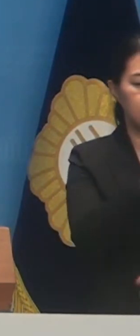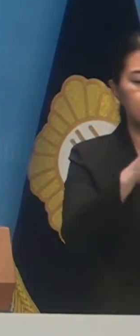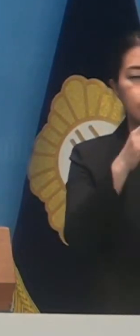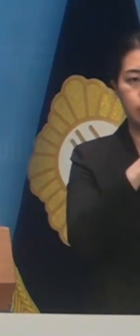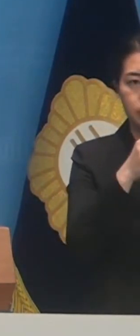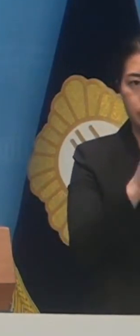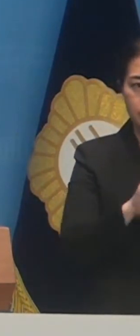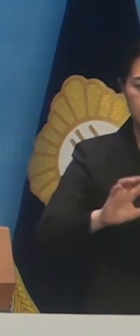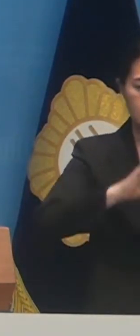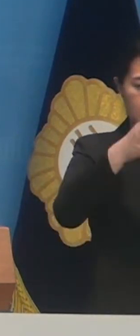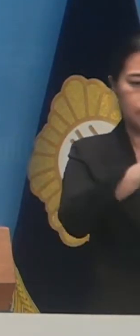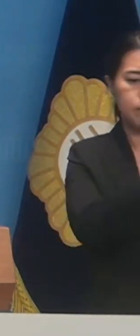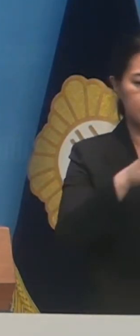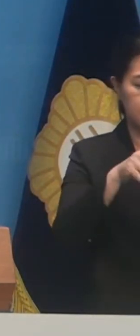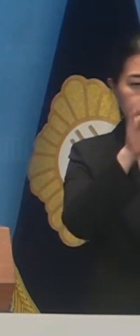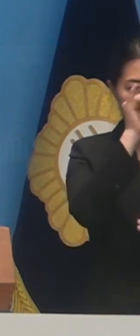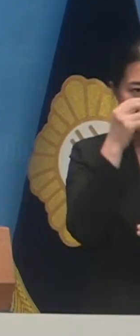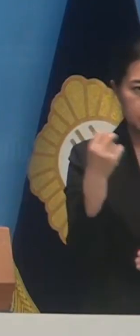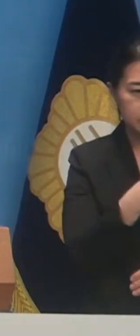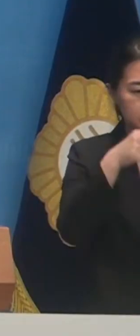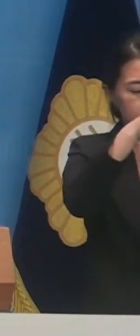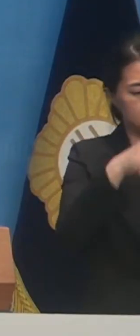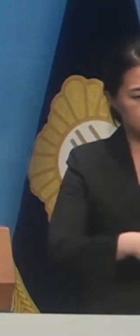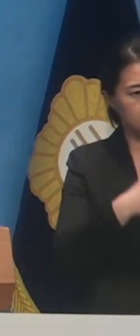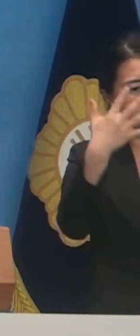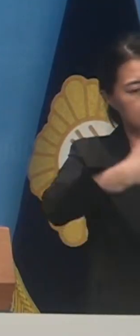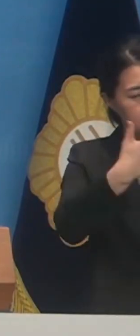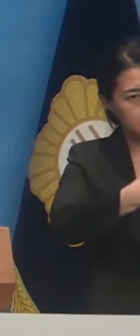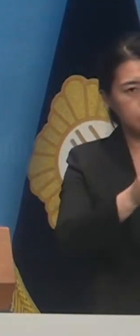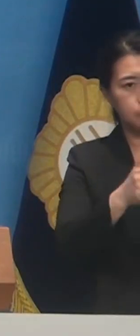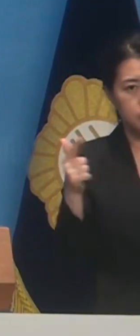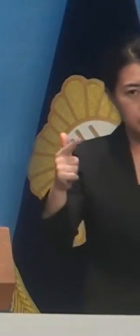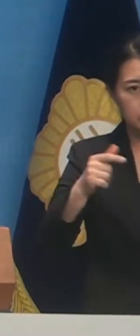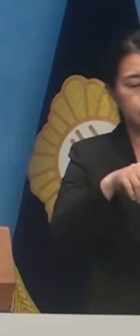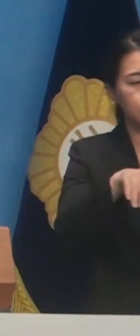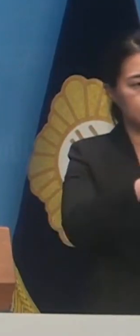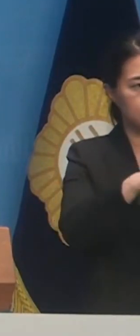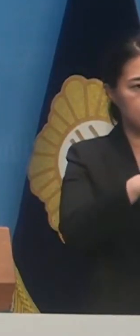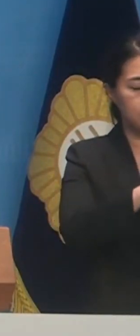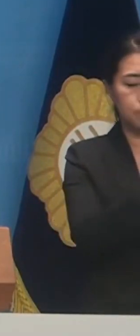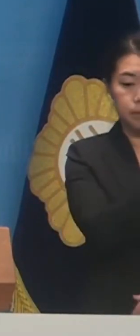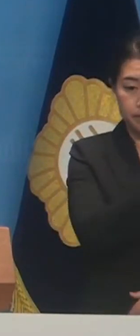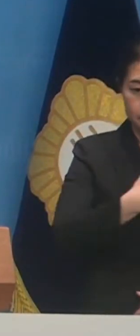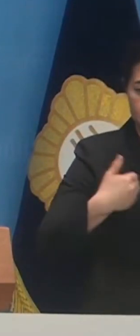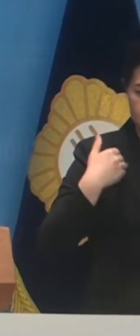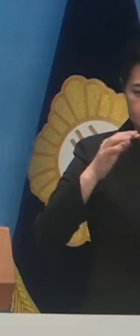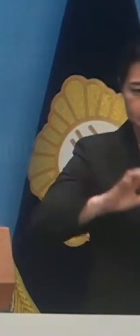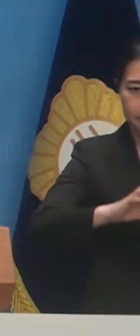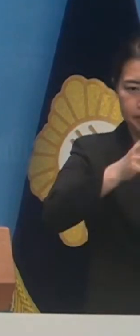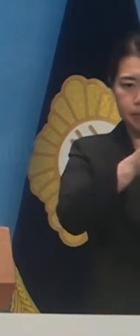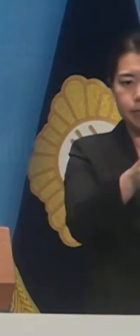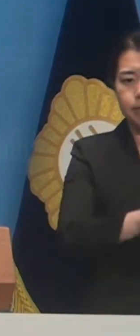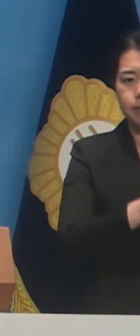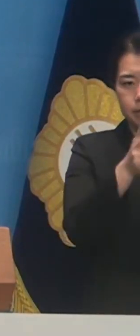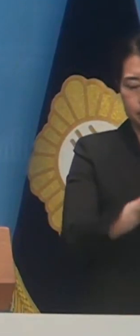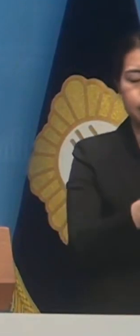K반도체가 세계를 주도하고 K콘텐츠를 비롯한 한류 문화가 당당히 글로벌 문화 산업으로 자리 잡아